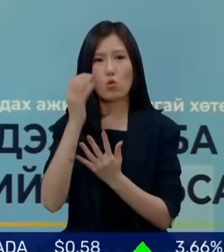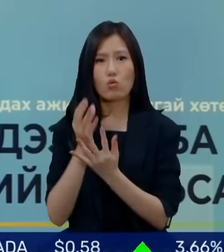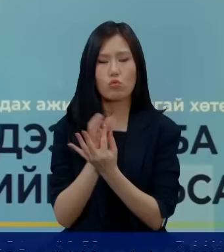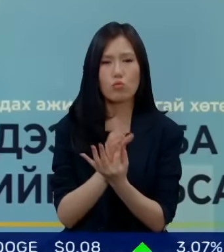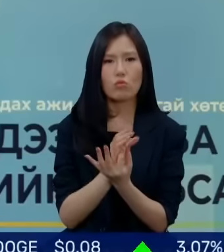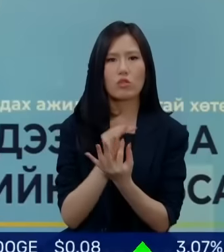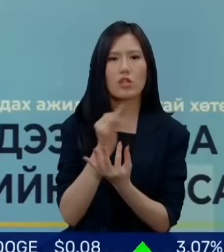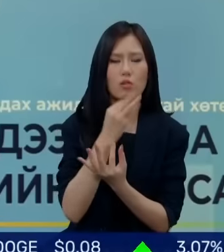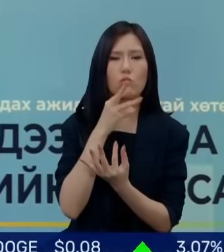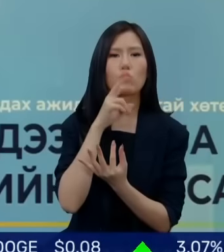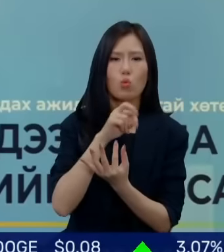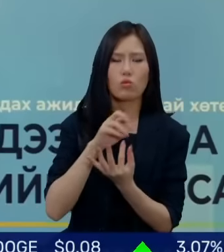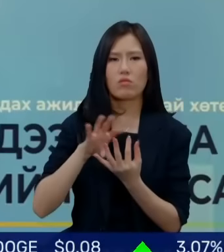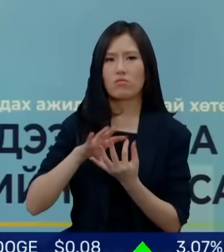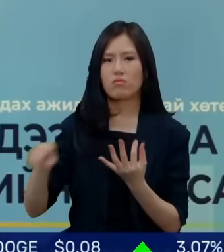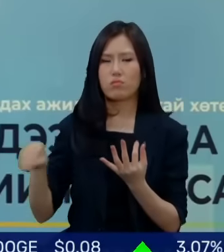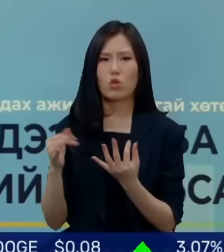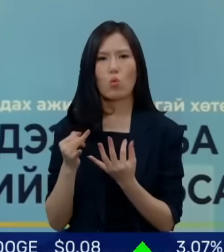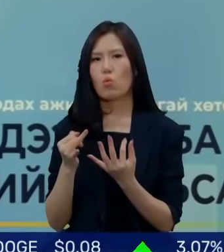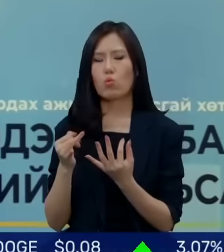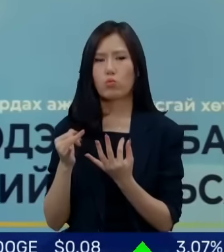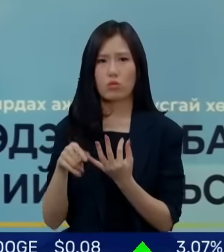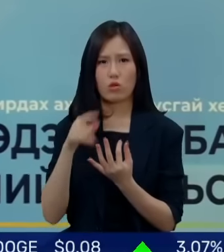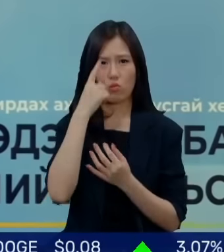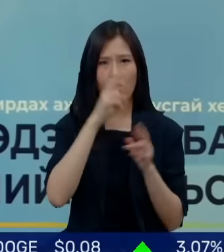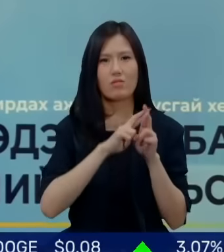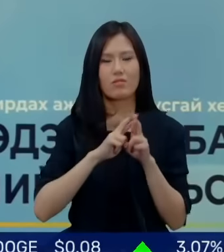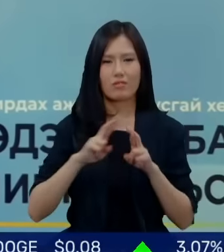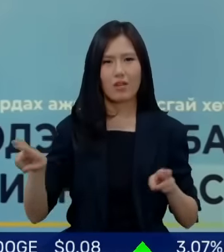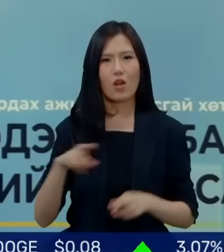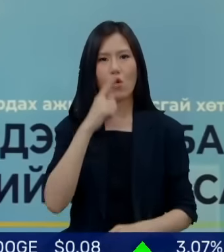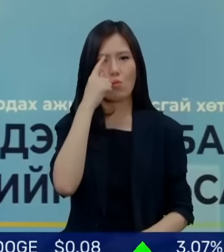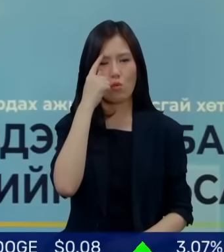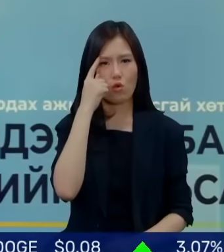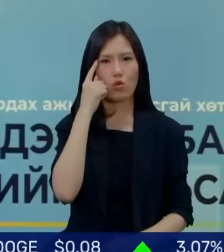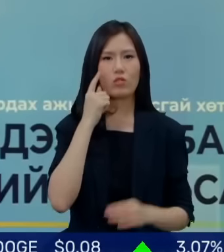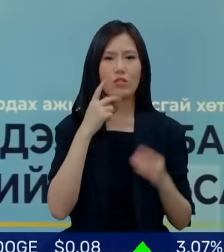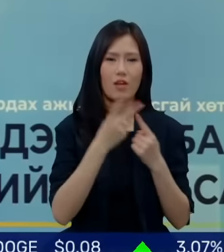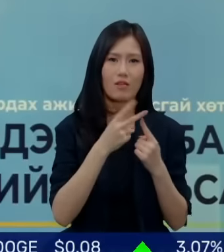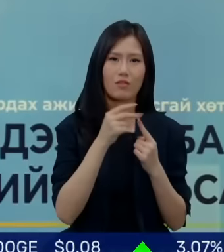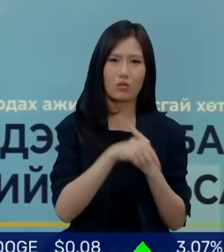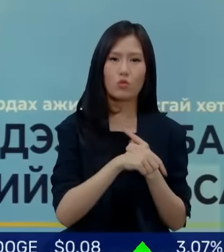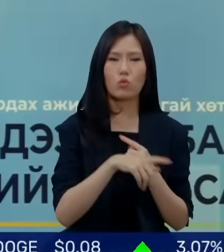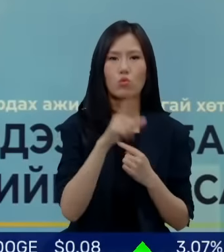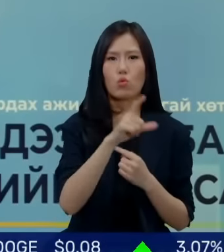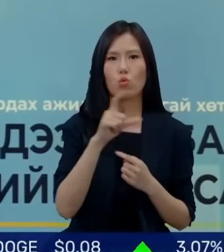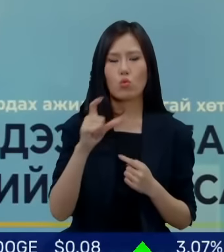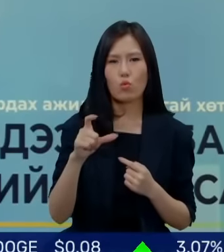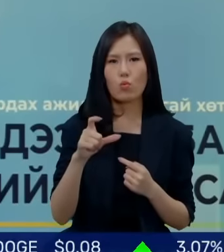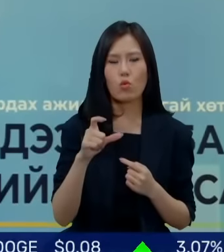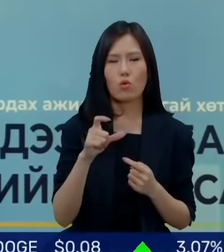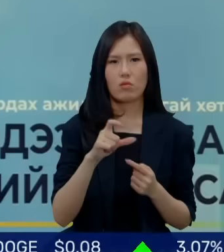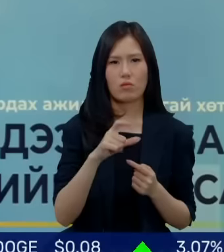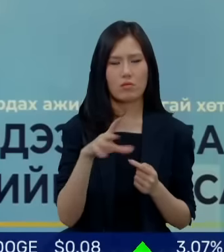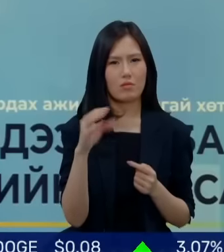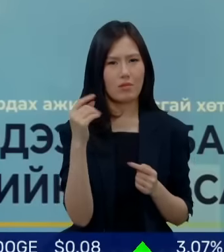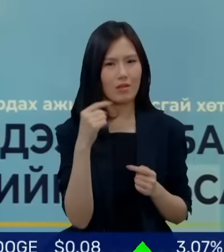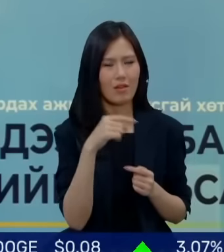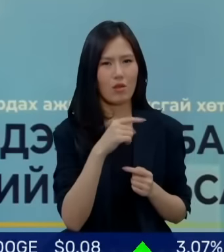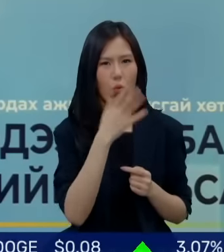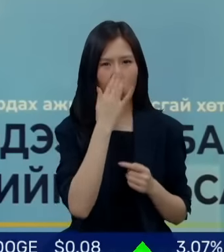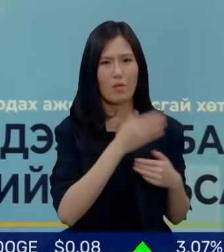гэсэн судалгаа байдаг. Энэ нь Монголоос ялгаатай харагдаж байгаа. Монголын хэвлэл мэдээллийн хэрэгсэл хүмүүсийн итгэлийг эргээд олж авъя гэх юм бол